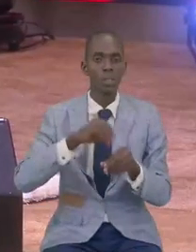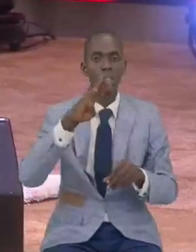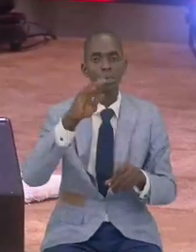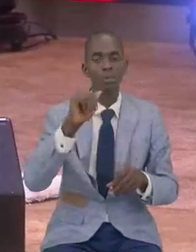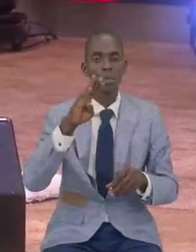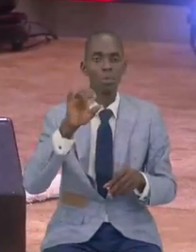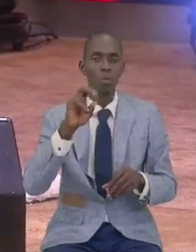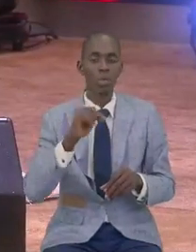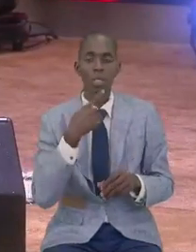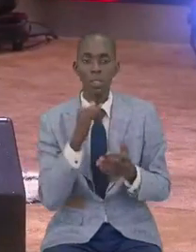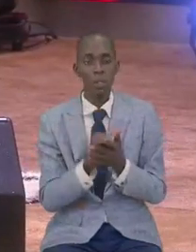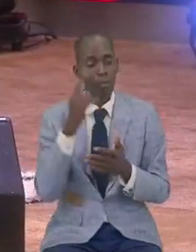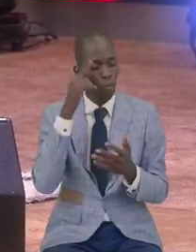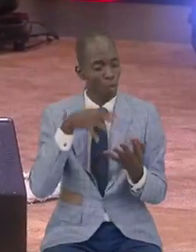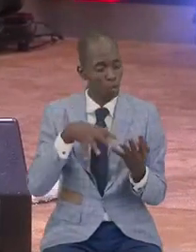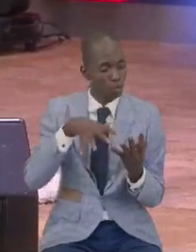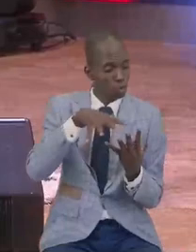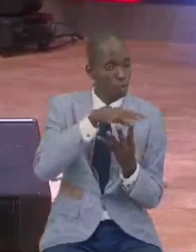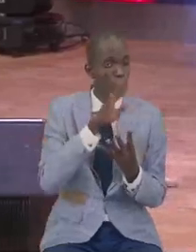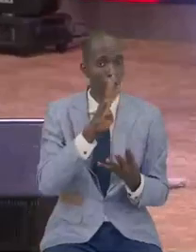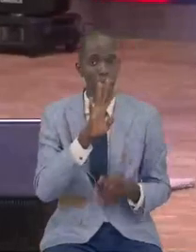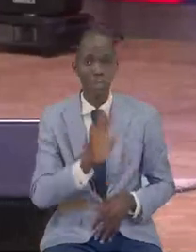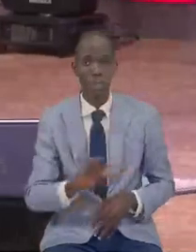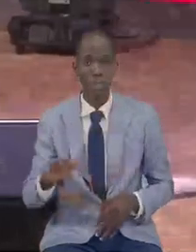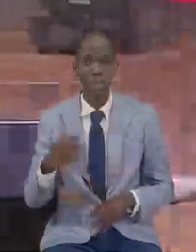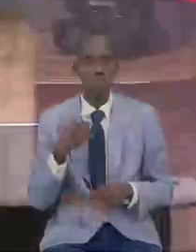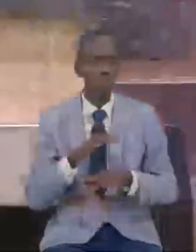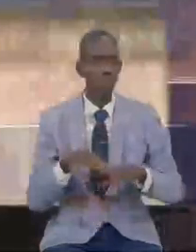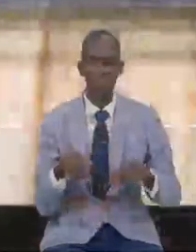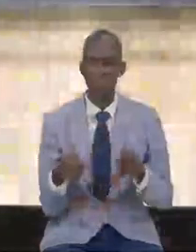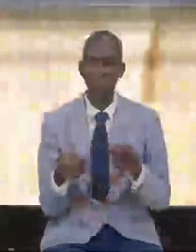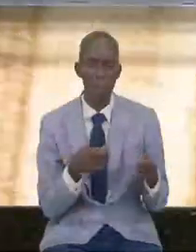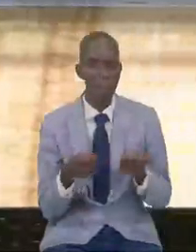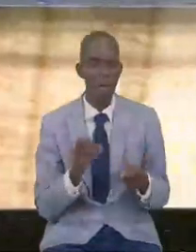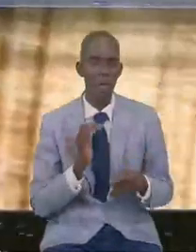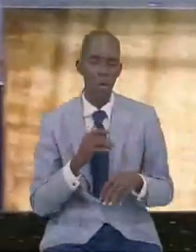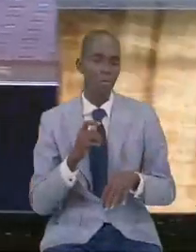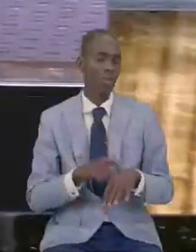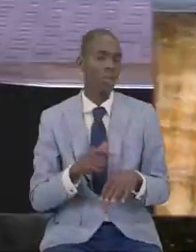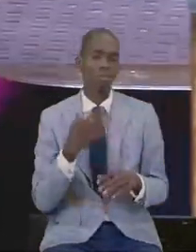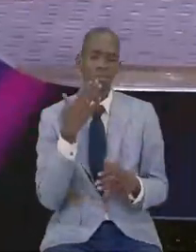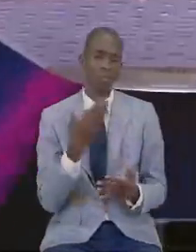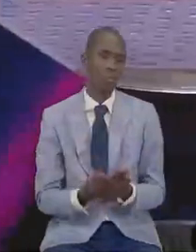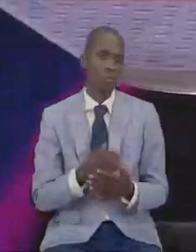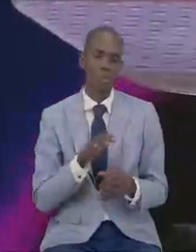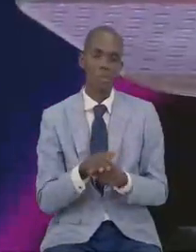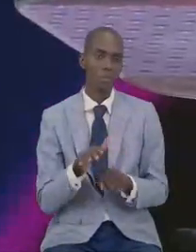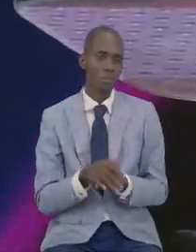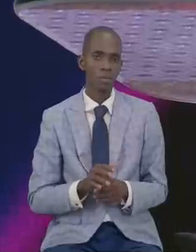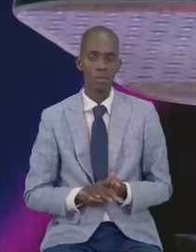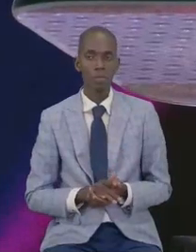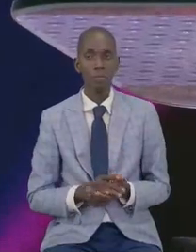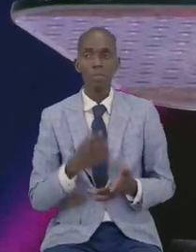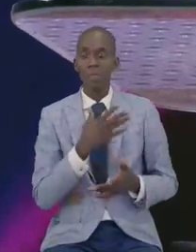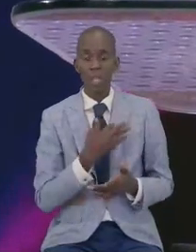à ces quatre jeunes gens. Vous savez, nous ne gérons pas bien notre temps. Et les choses que